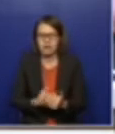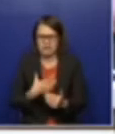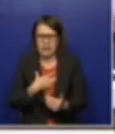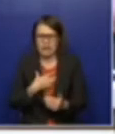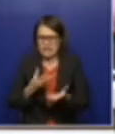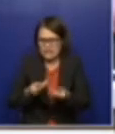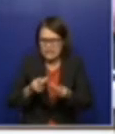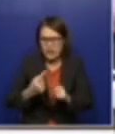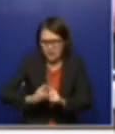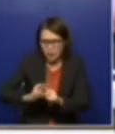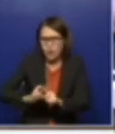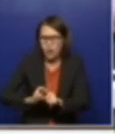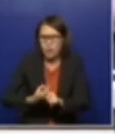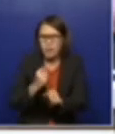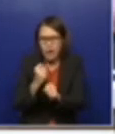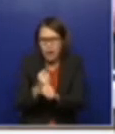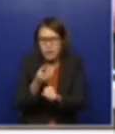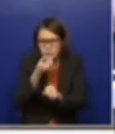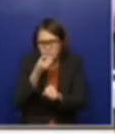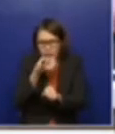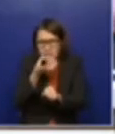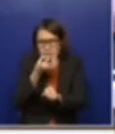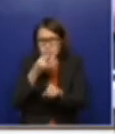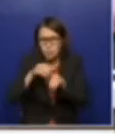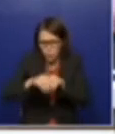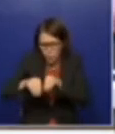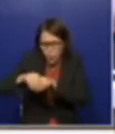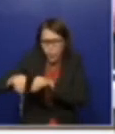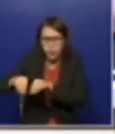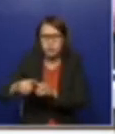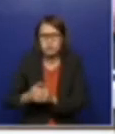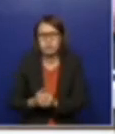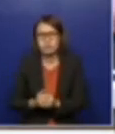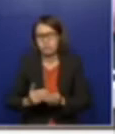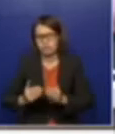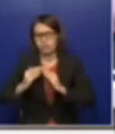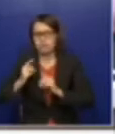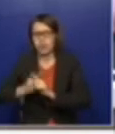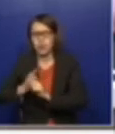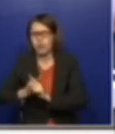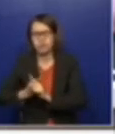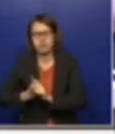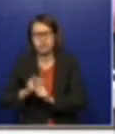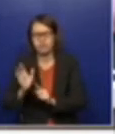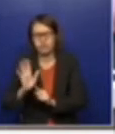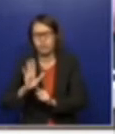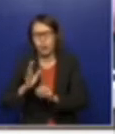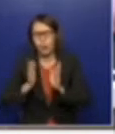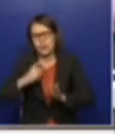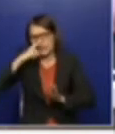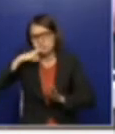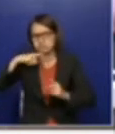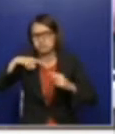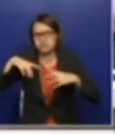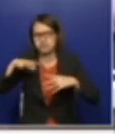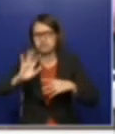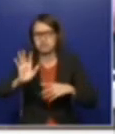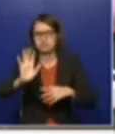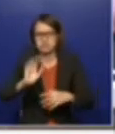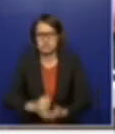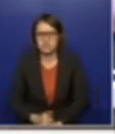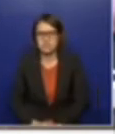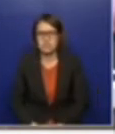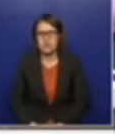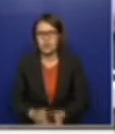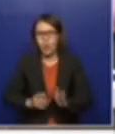ที่ดินทำกินจะให้เขาเช่าที่อยู่อาศัยผมคิดว่าไม่ใช่คนไทยละครับวันนี้คนไทยทุกค